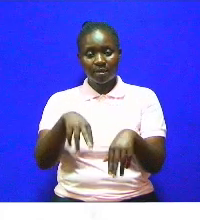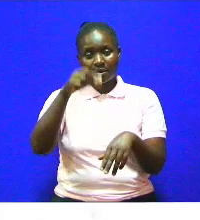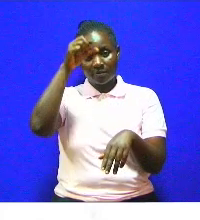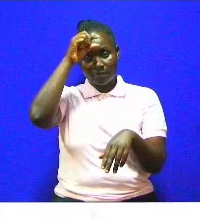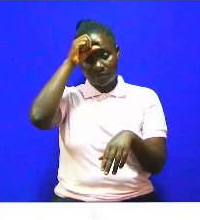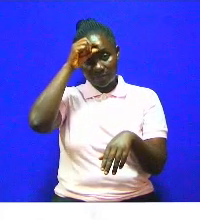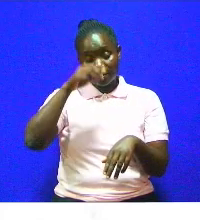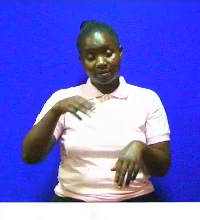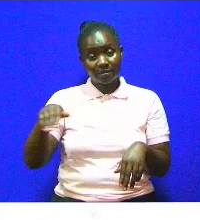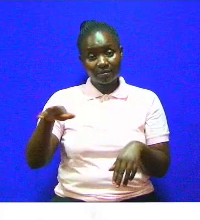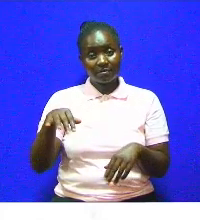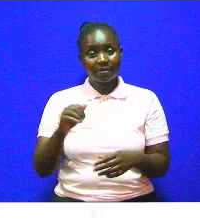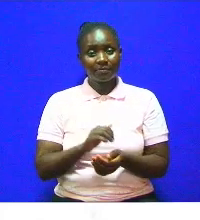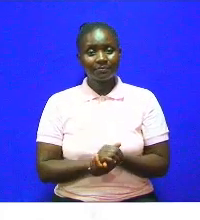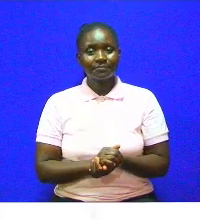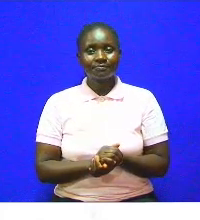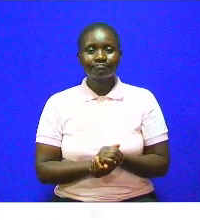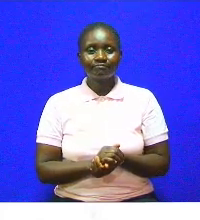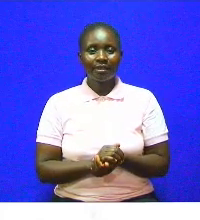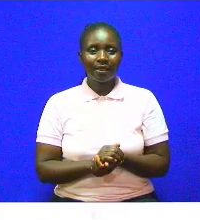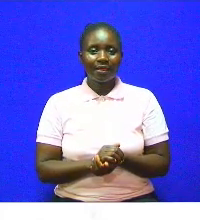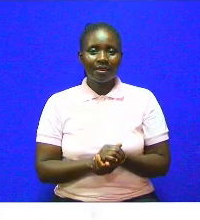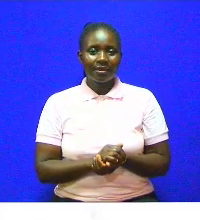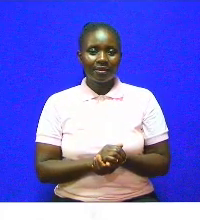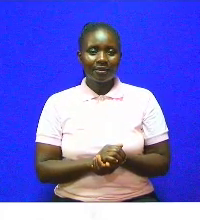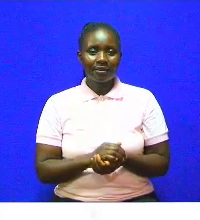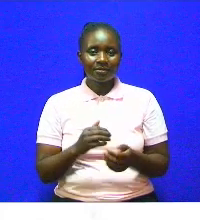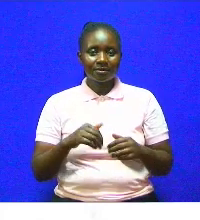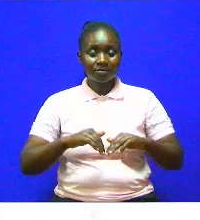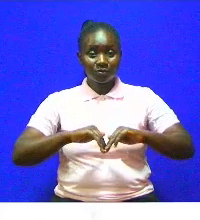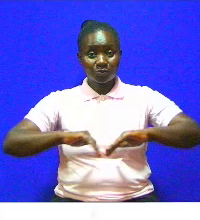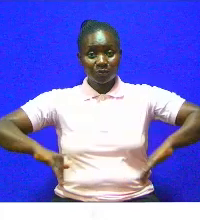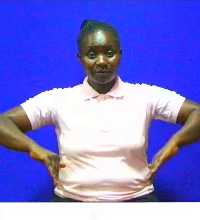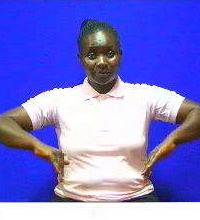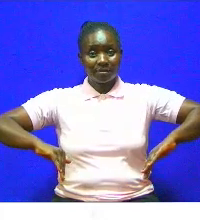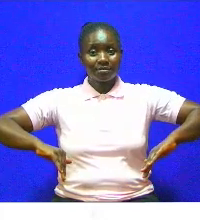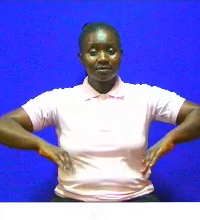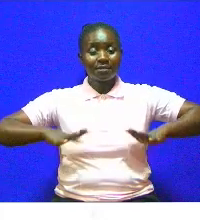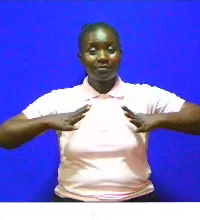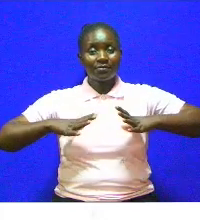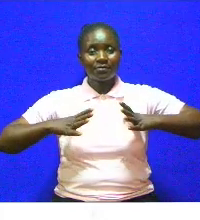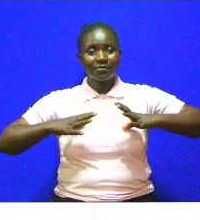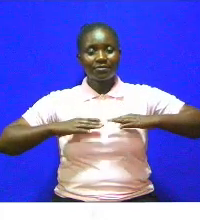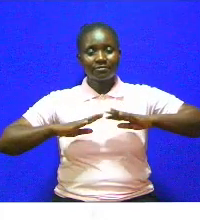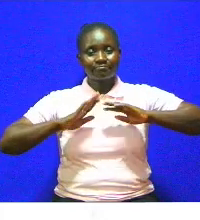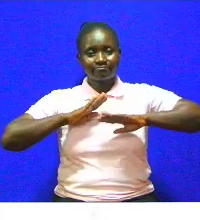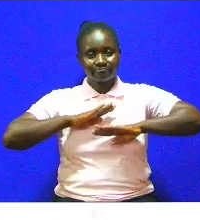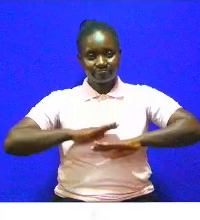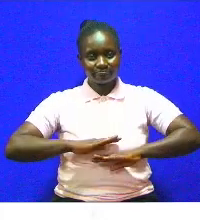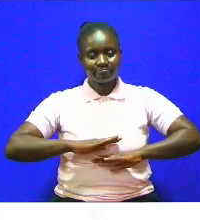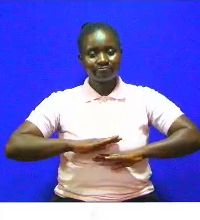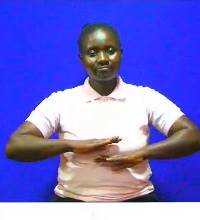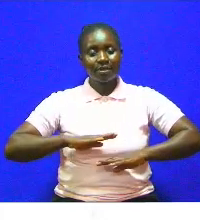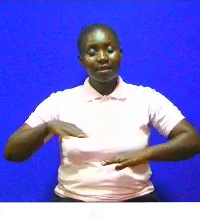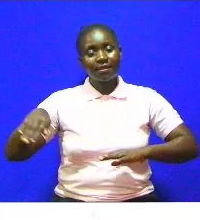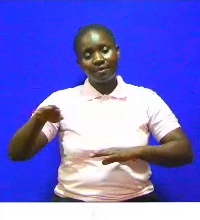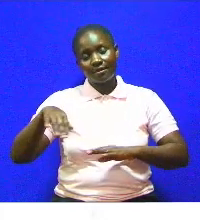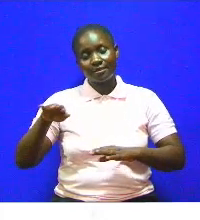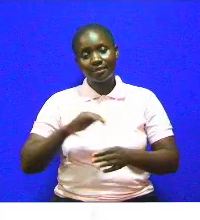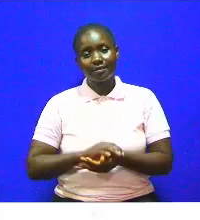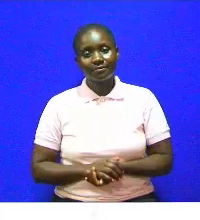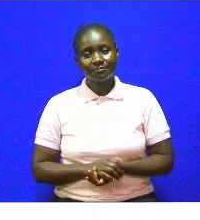wikirana ense meyo guturubania abamenyabu nabo ikone kinga obo tereru ngoira nabore ase ense